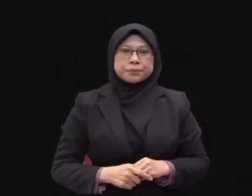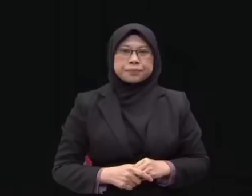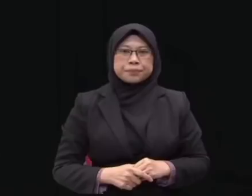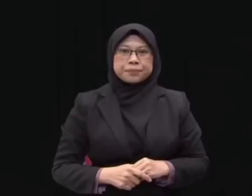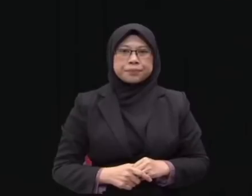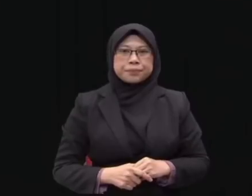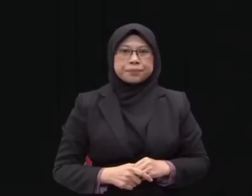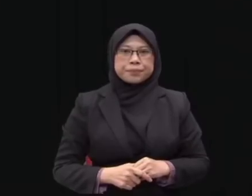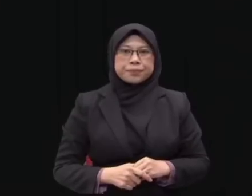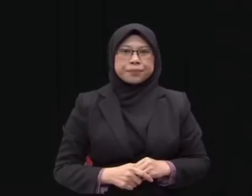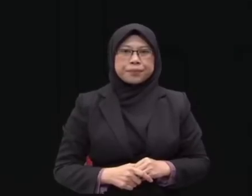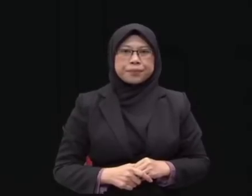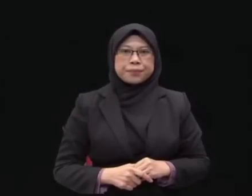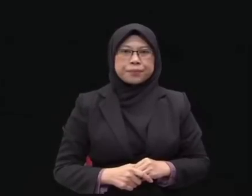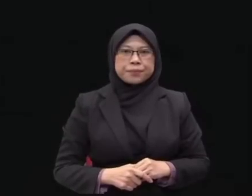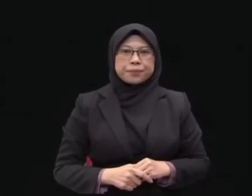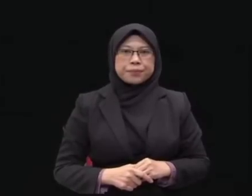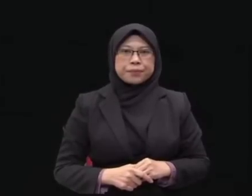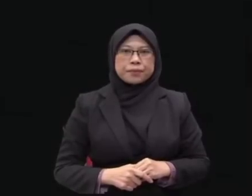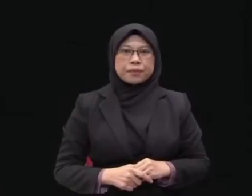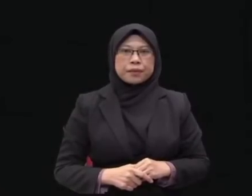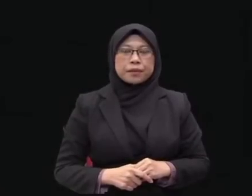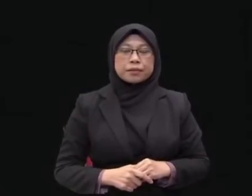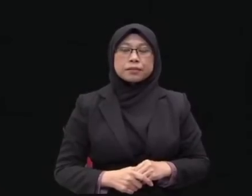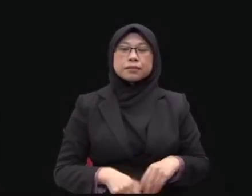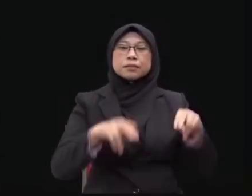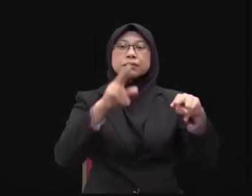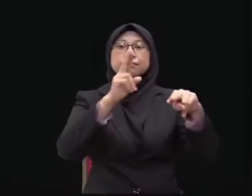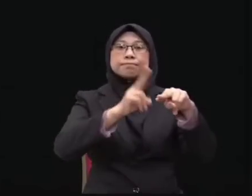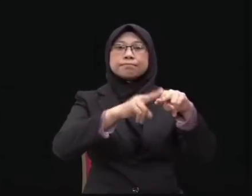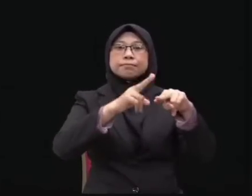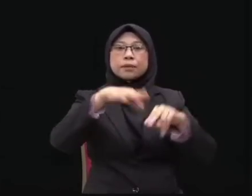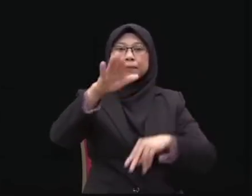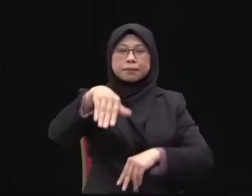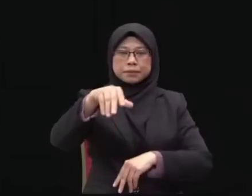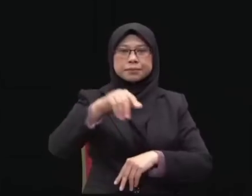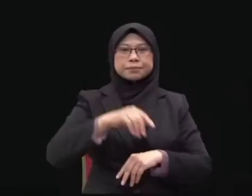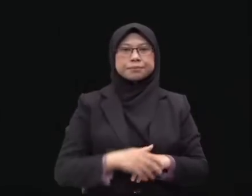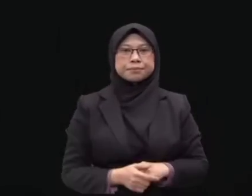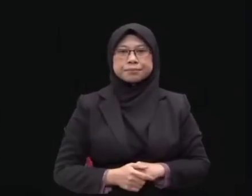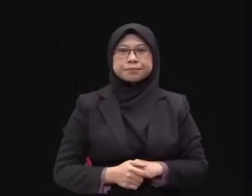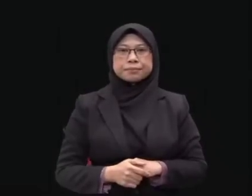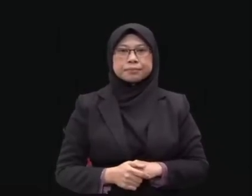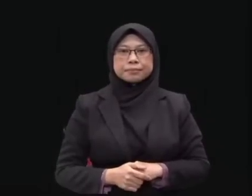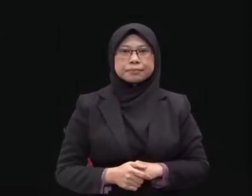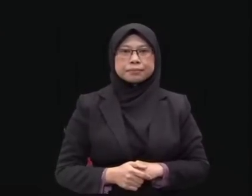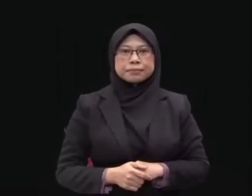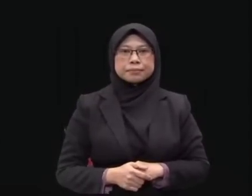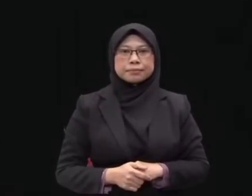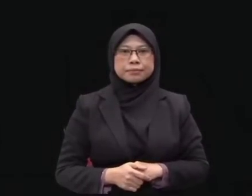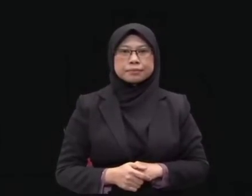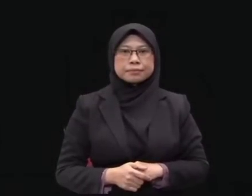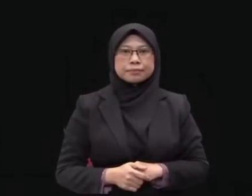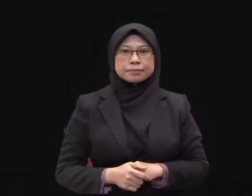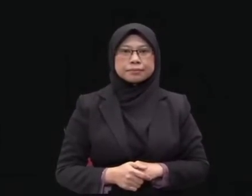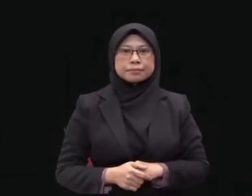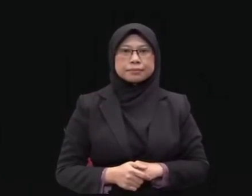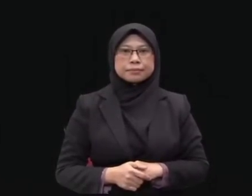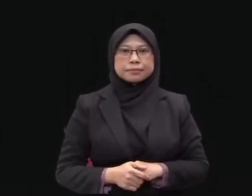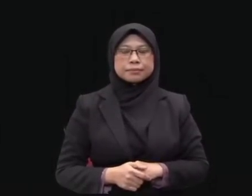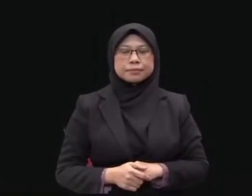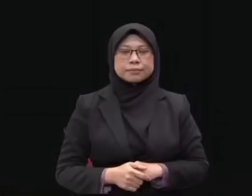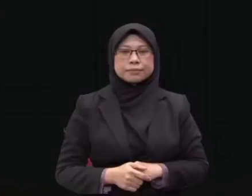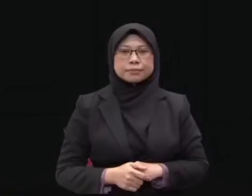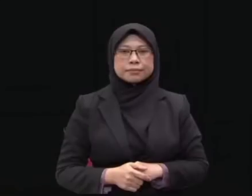Yang berhormat. Ya betul, boleh duduk dahulu. Yang berhormat. Standing order. 22.